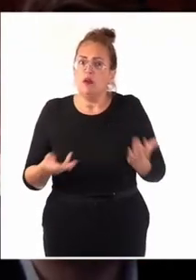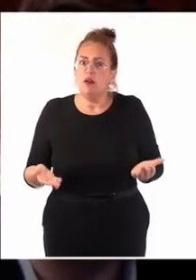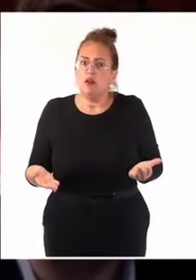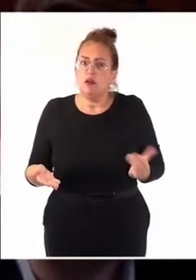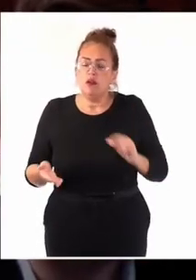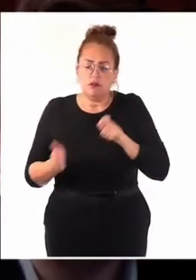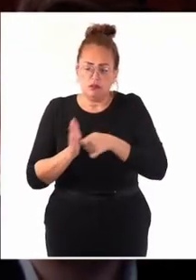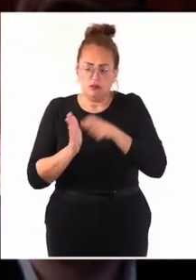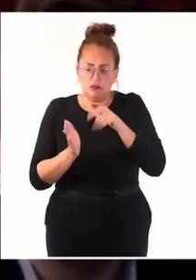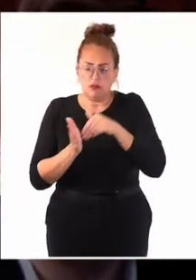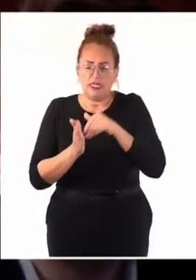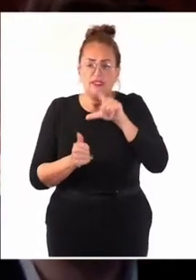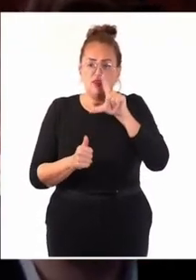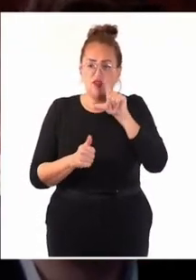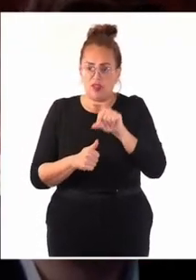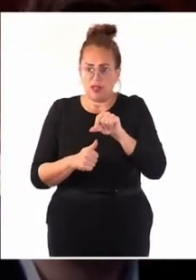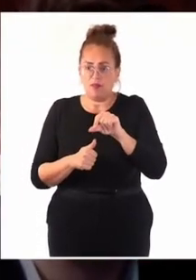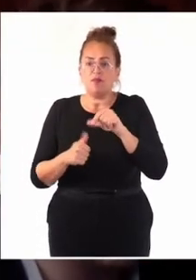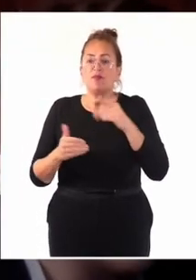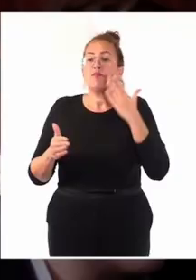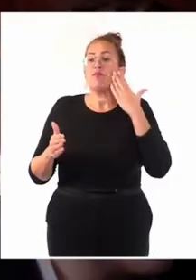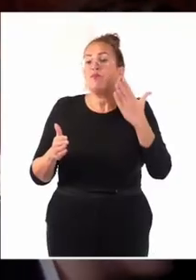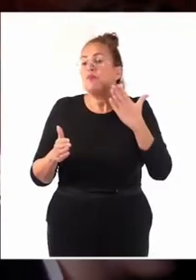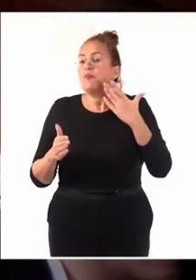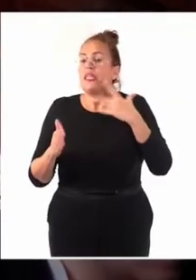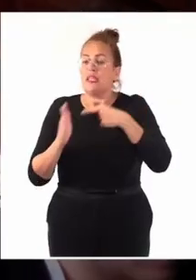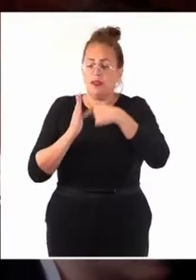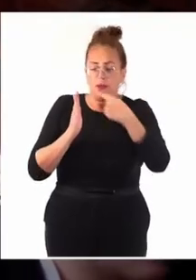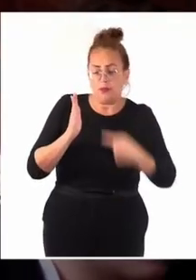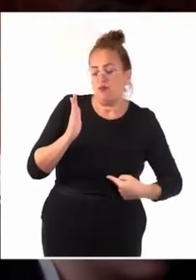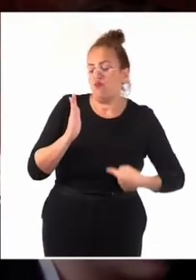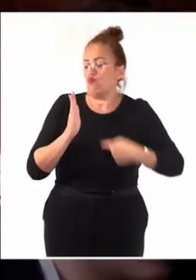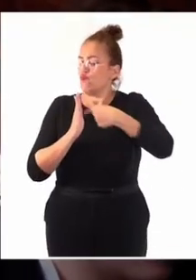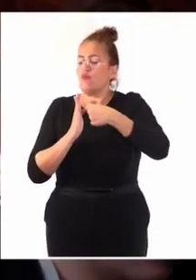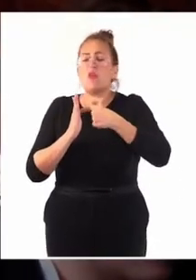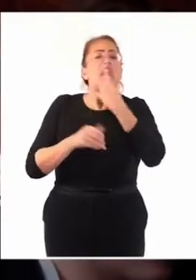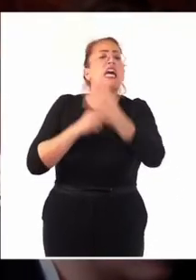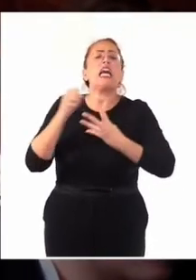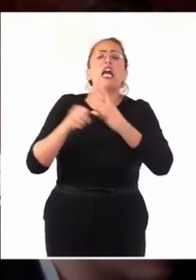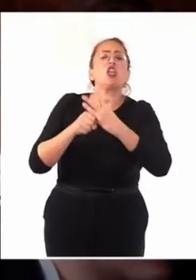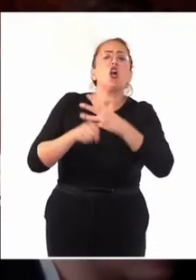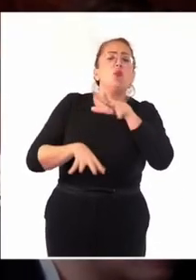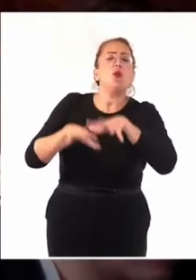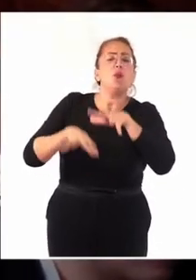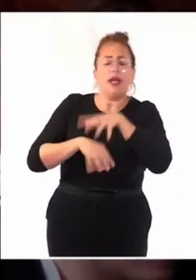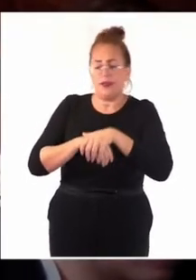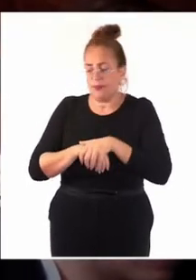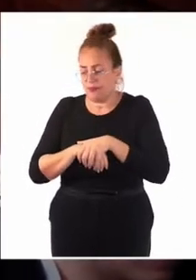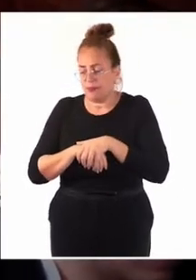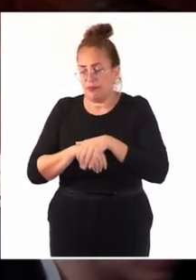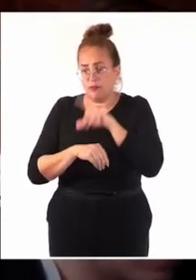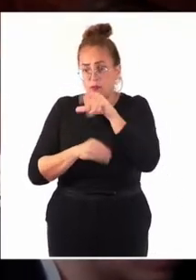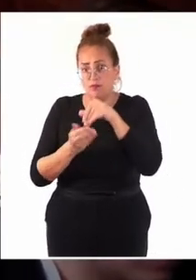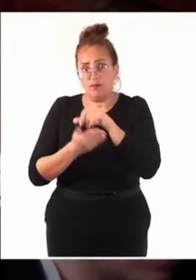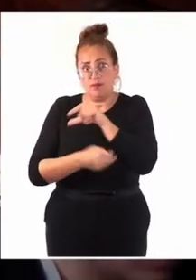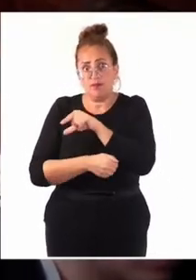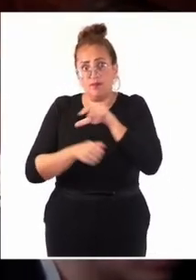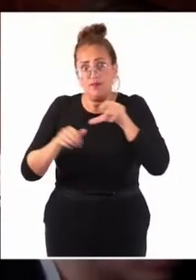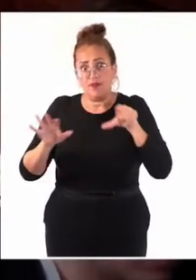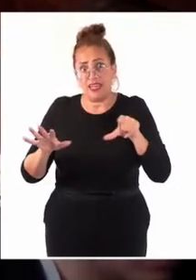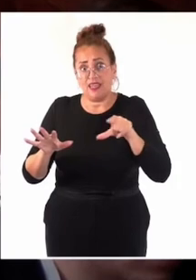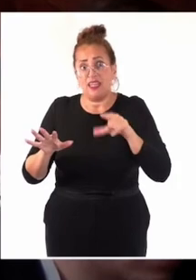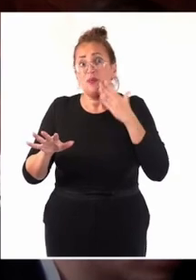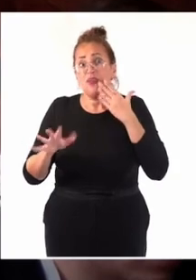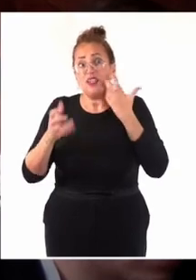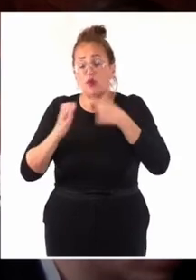la ville à 4 ans de capacité de désendettement. Elle sera à près de 11 en 2027.